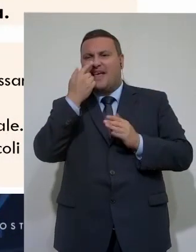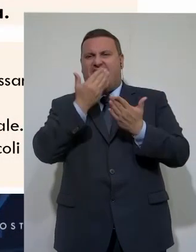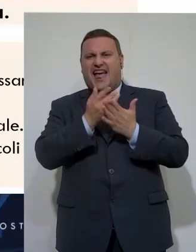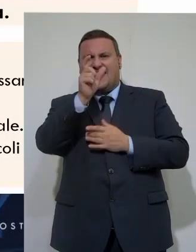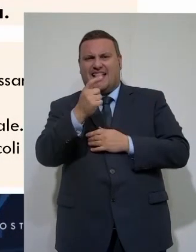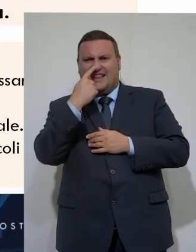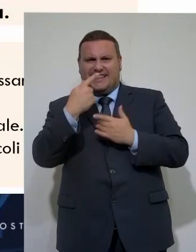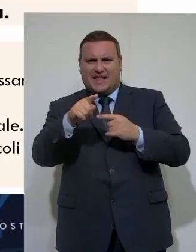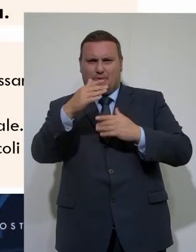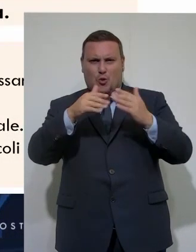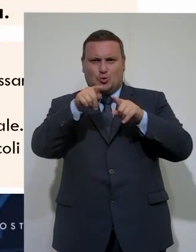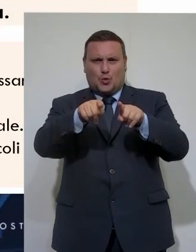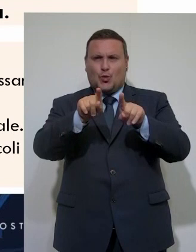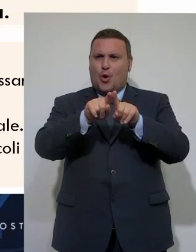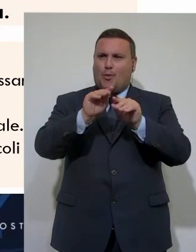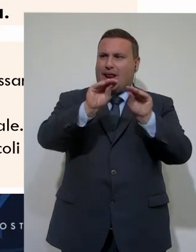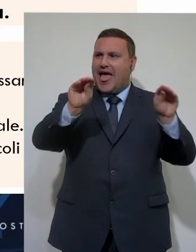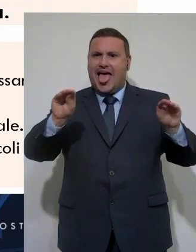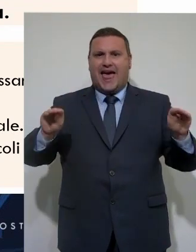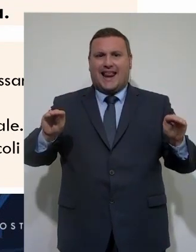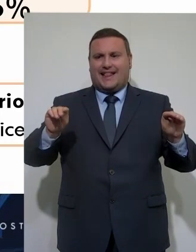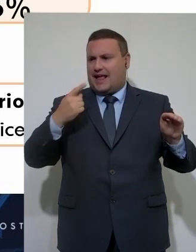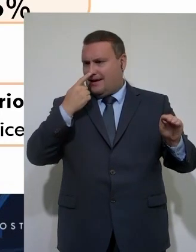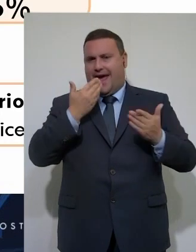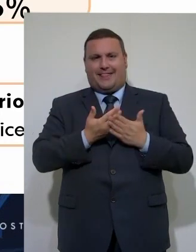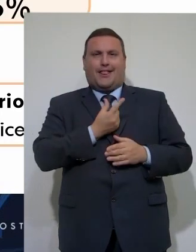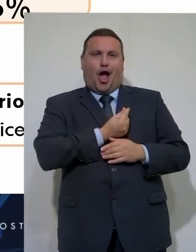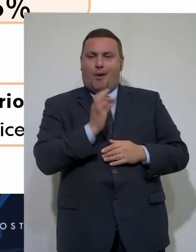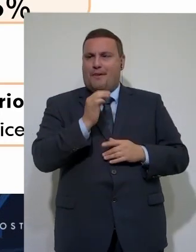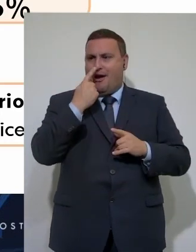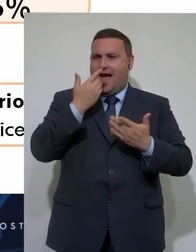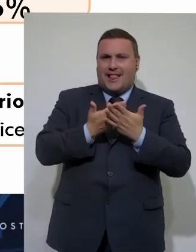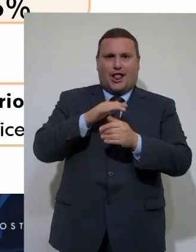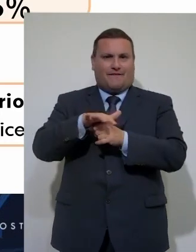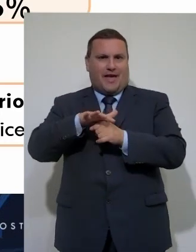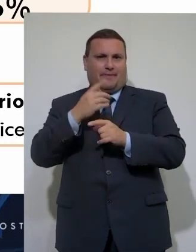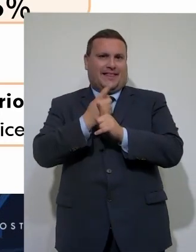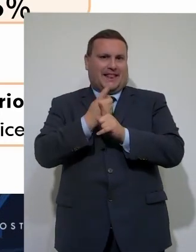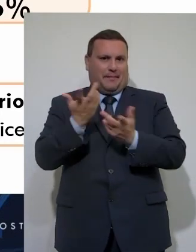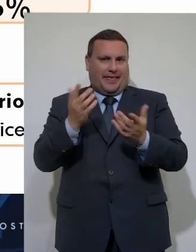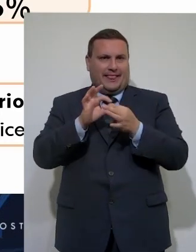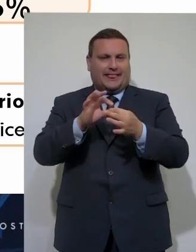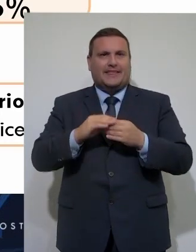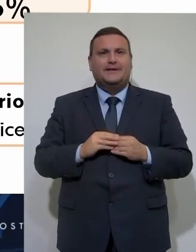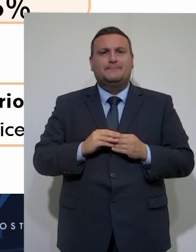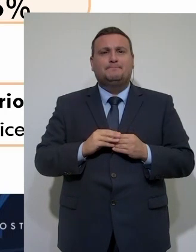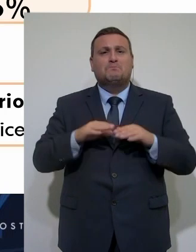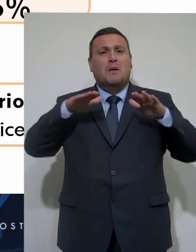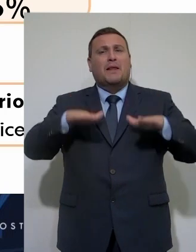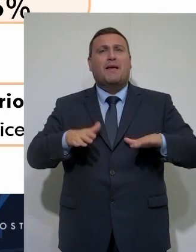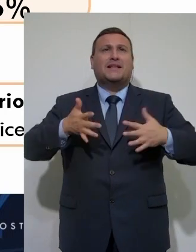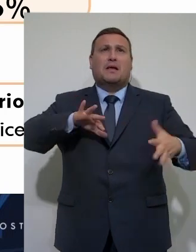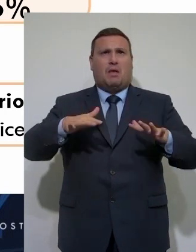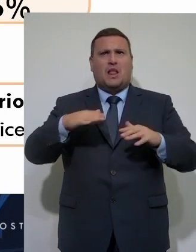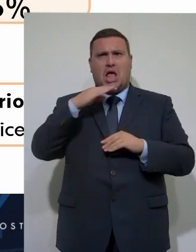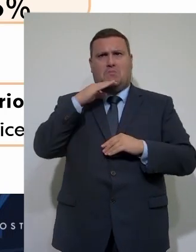di arredi degli spazi disponibili o anche proprio di regole per frequentare la struttura. Una permanenza media tutto sommato abbastanza